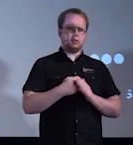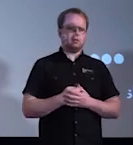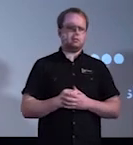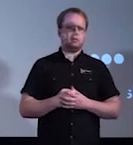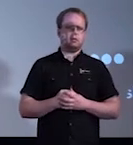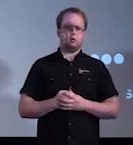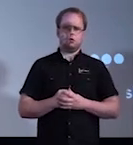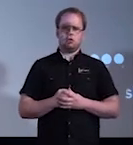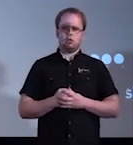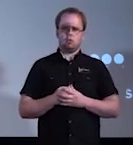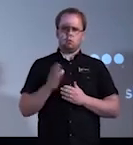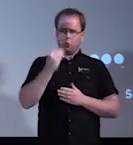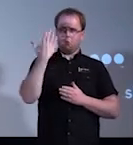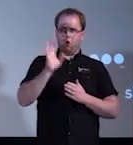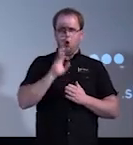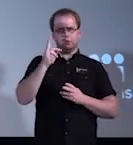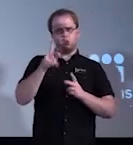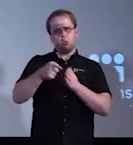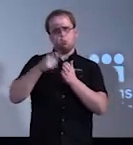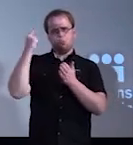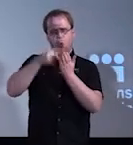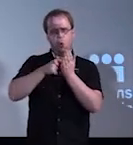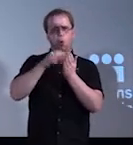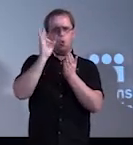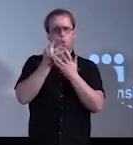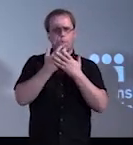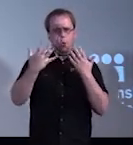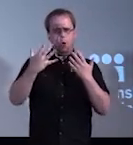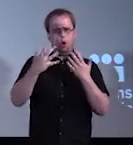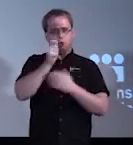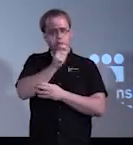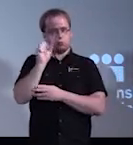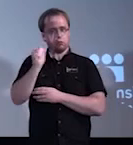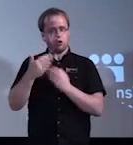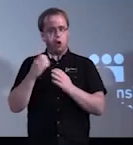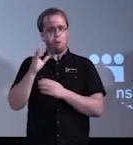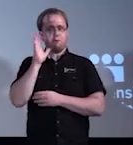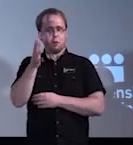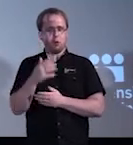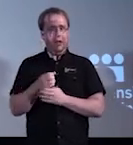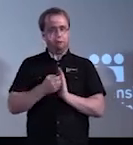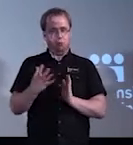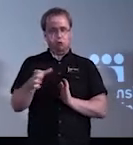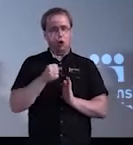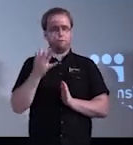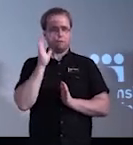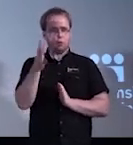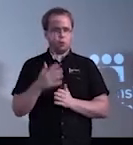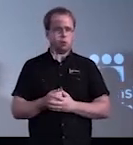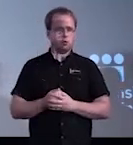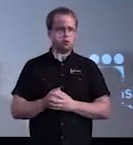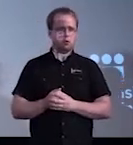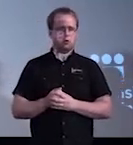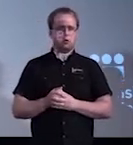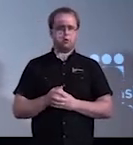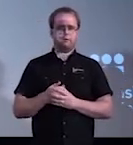Och då kan man sätta ett mål, hur många procent ska göra det om 5 år? För det kommer ta 5 år. Men vi har ju gjort